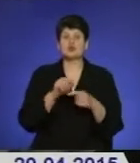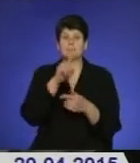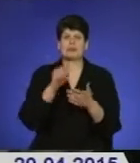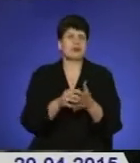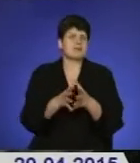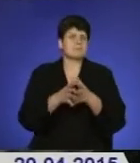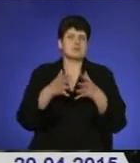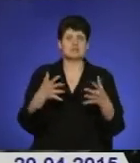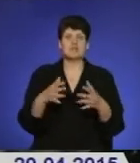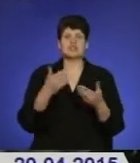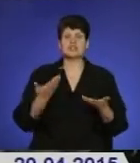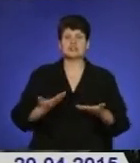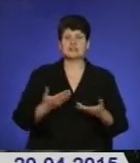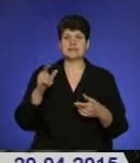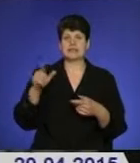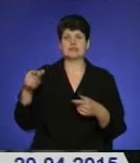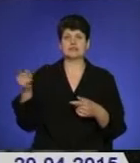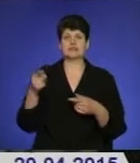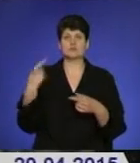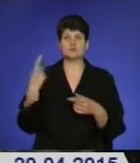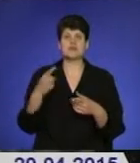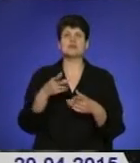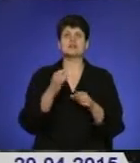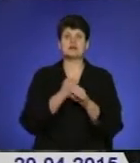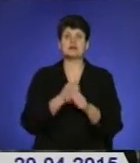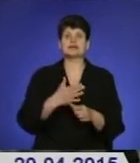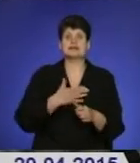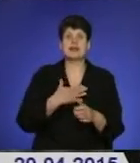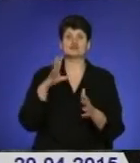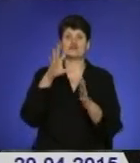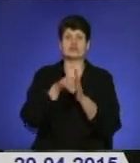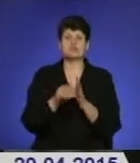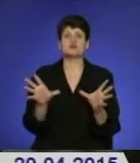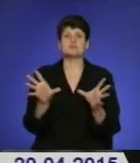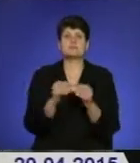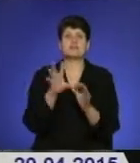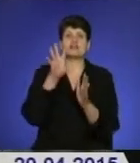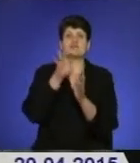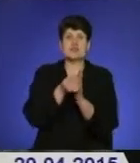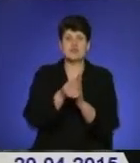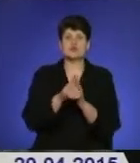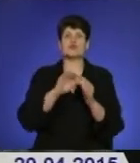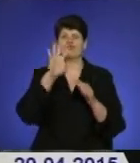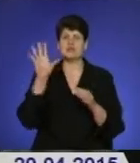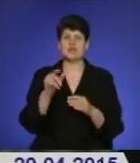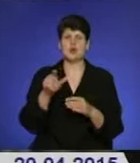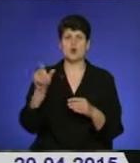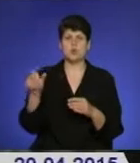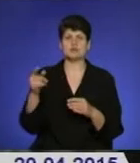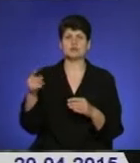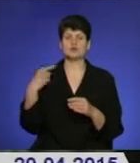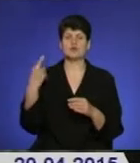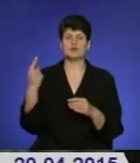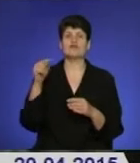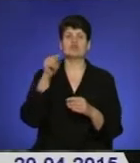максимально жителів Тернопільщини і такий спосіб зробити наш внесок, спільний внесок всієї громади Тернопільщини в